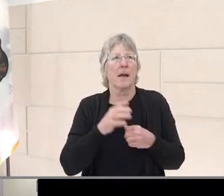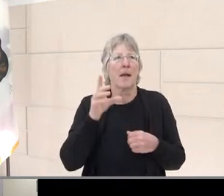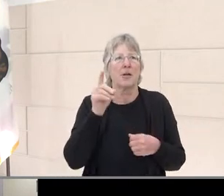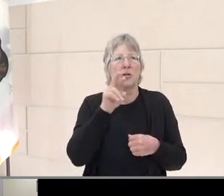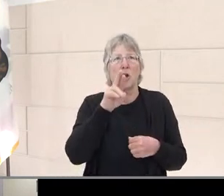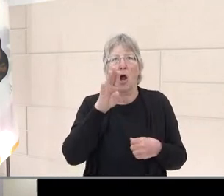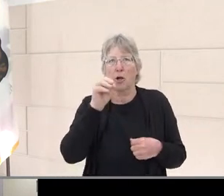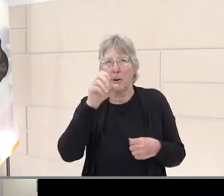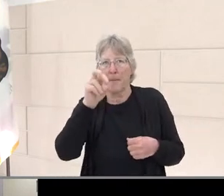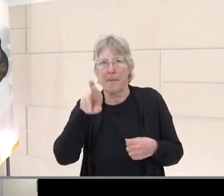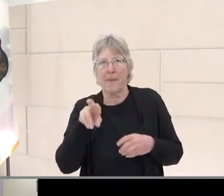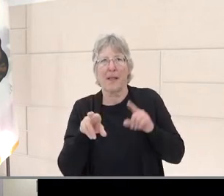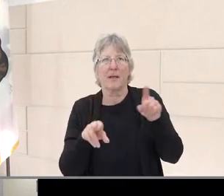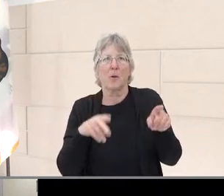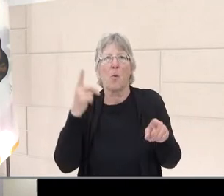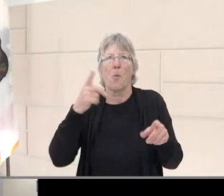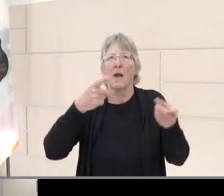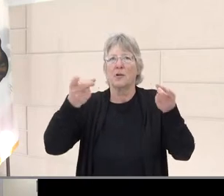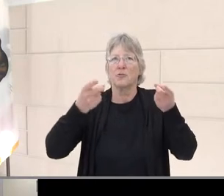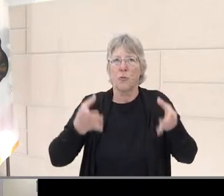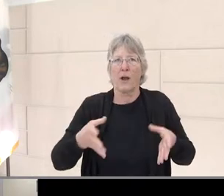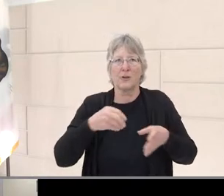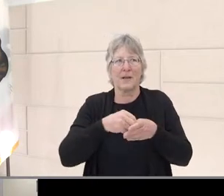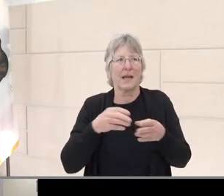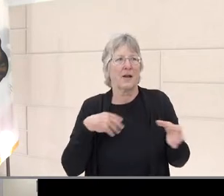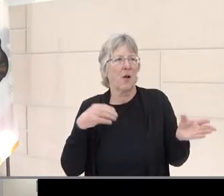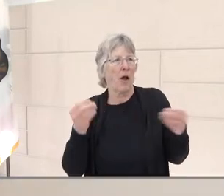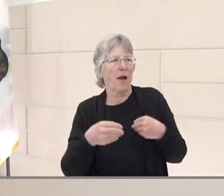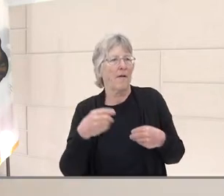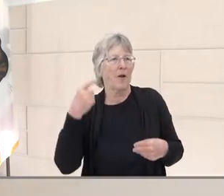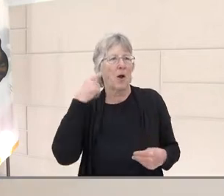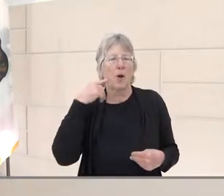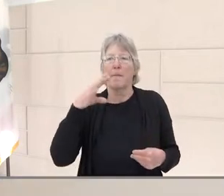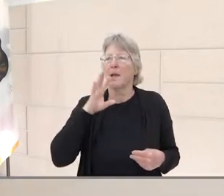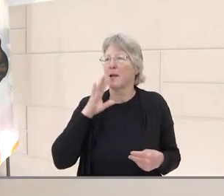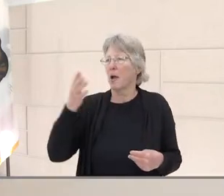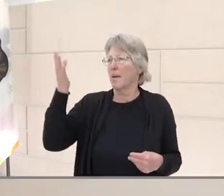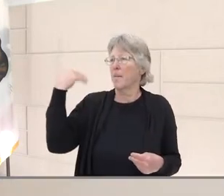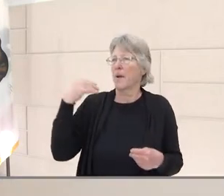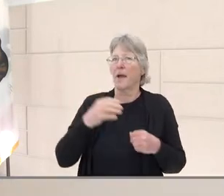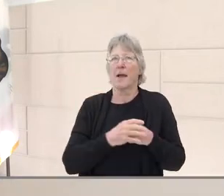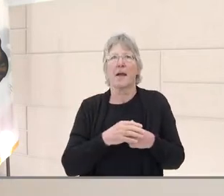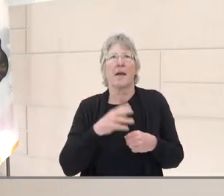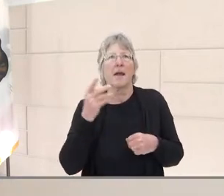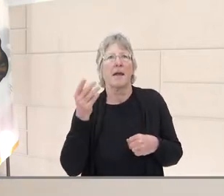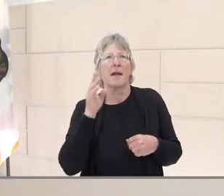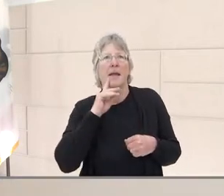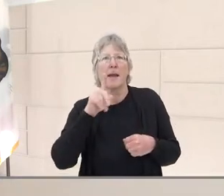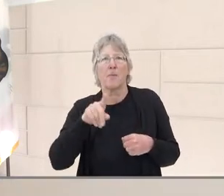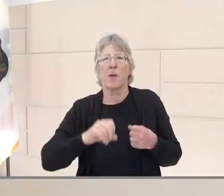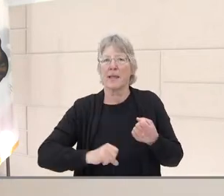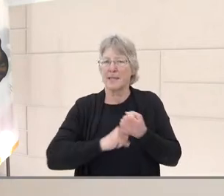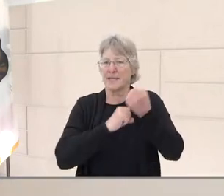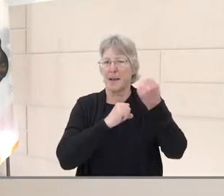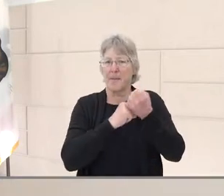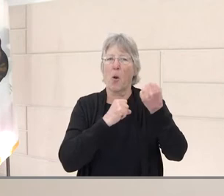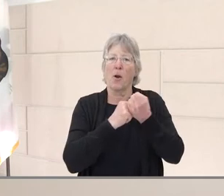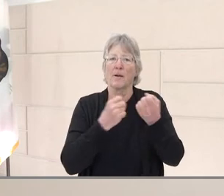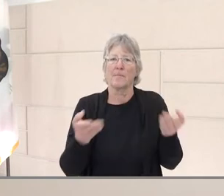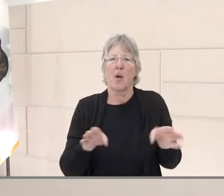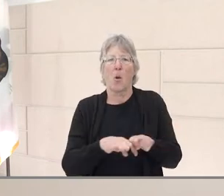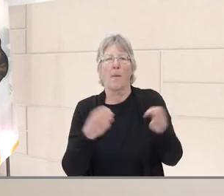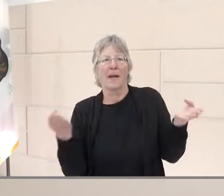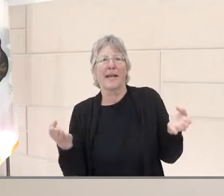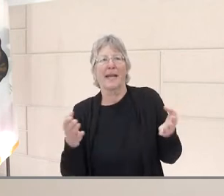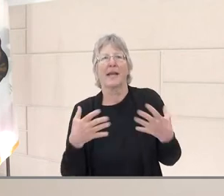តសូមណែនាំឲ្យលោកដុកទ័រមីលឺដែលបានគាត់ធ្វើការ